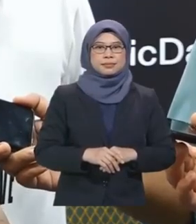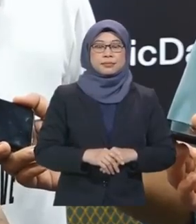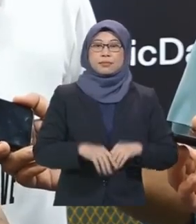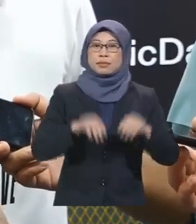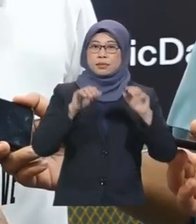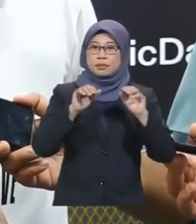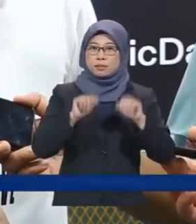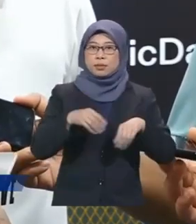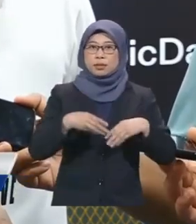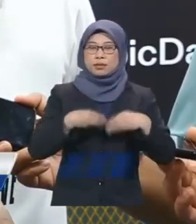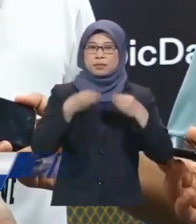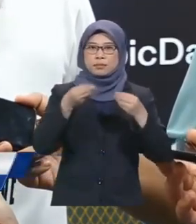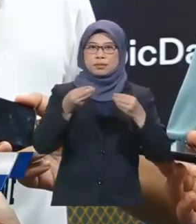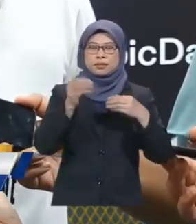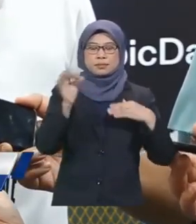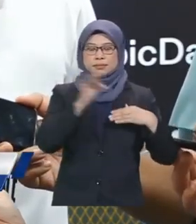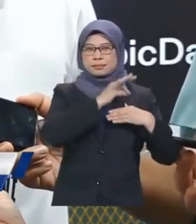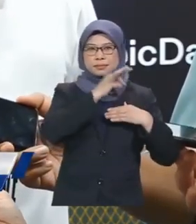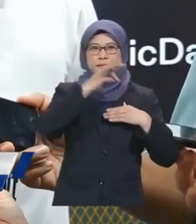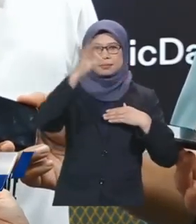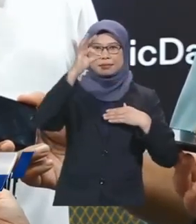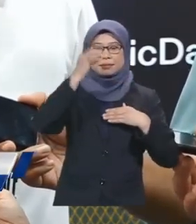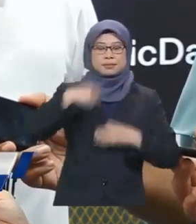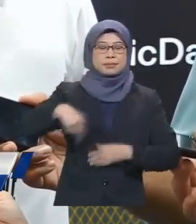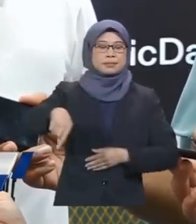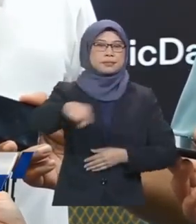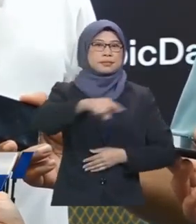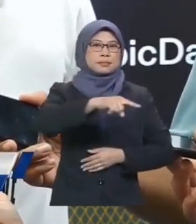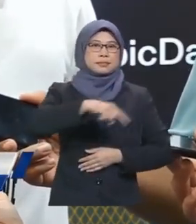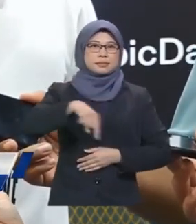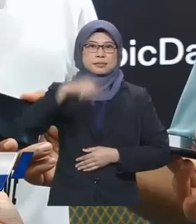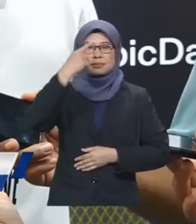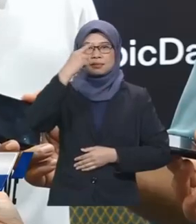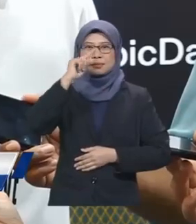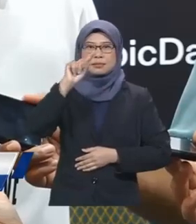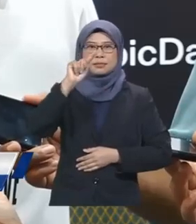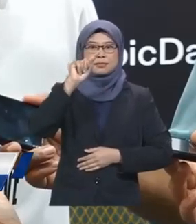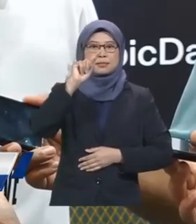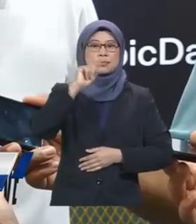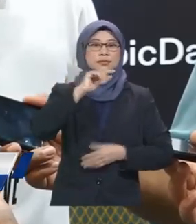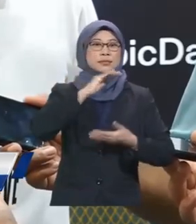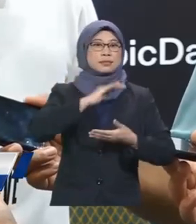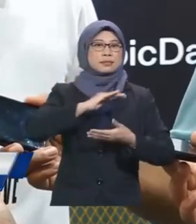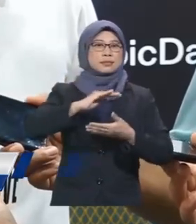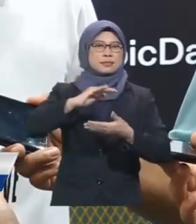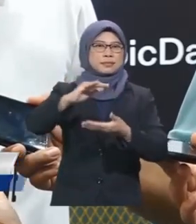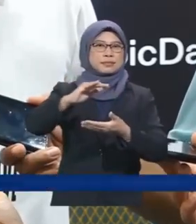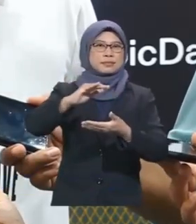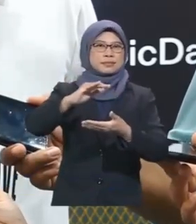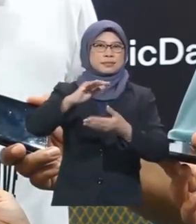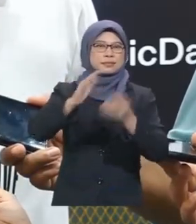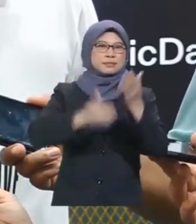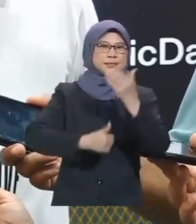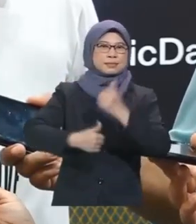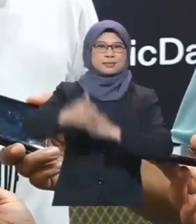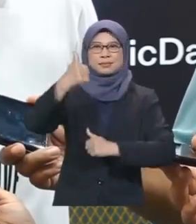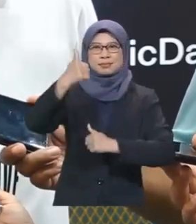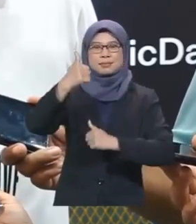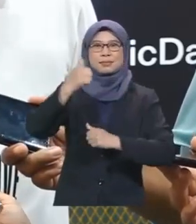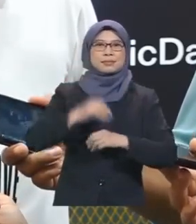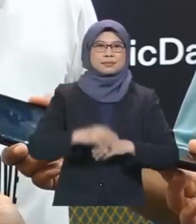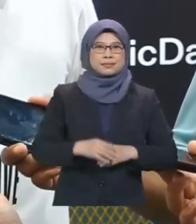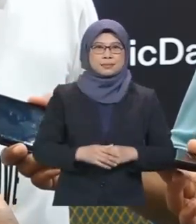dapat memberi satu cetusan inspirasi kepada mereka untuk sampaikan the last push untuk menang Asia